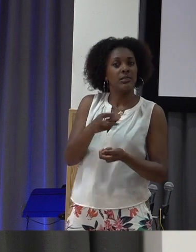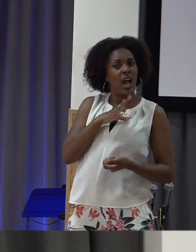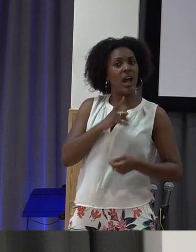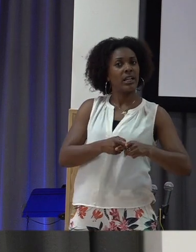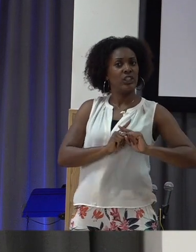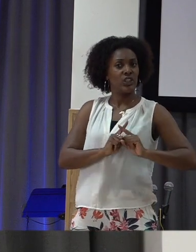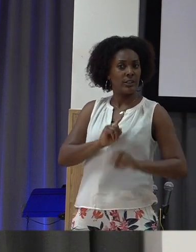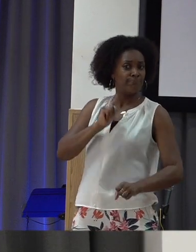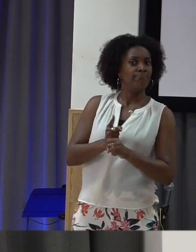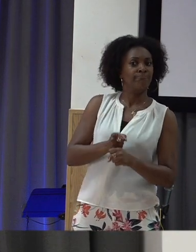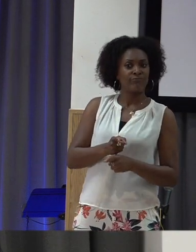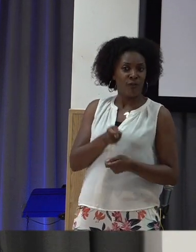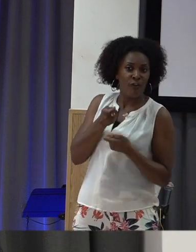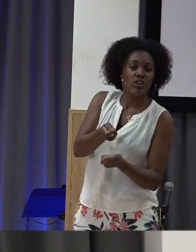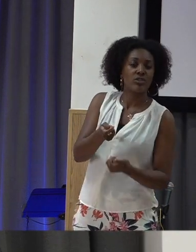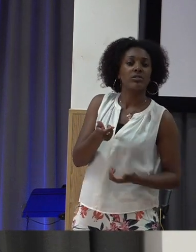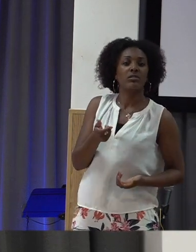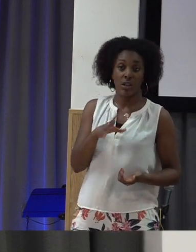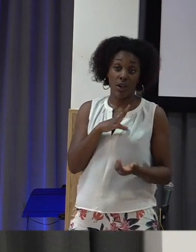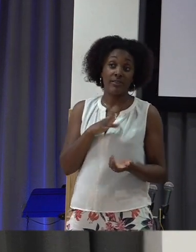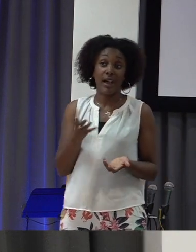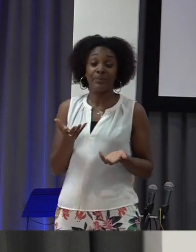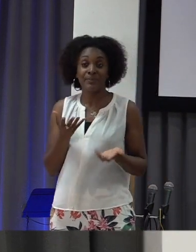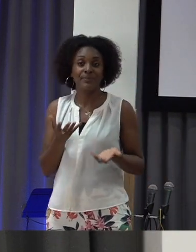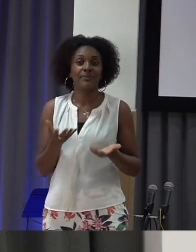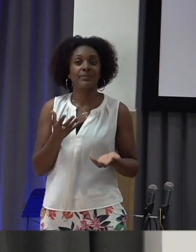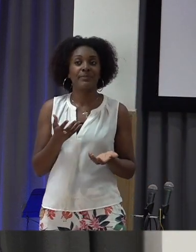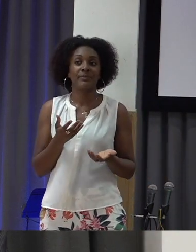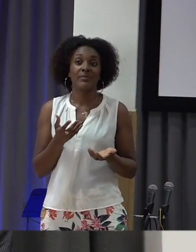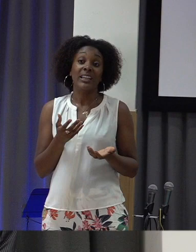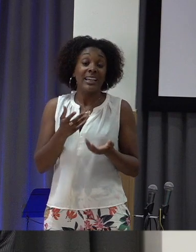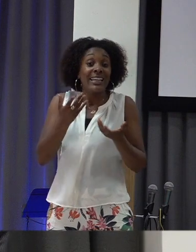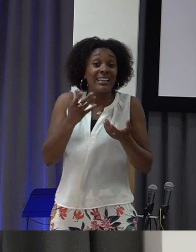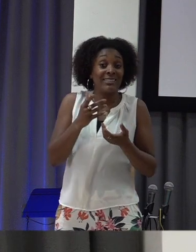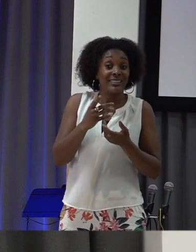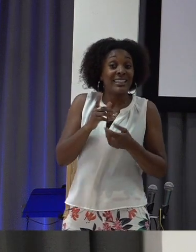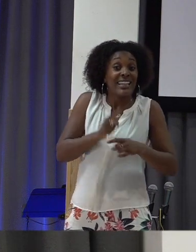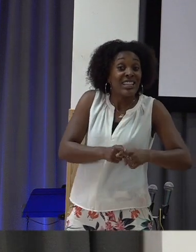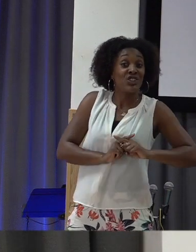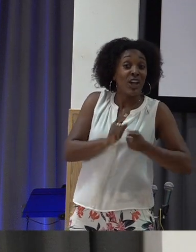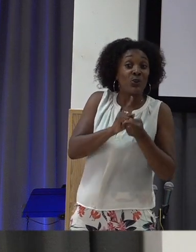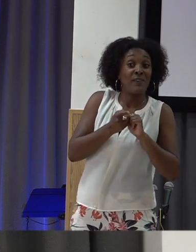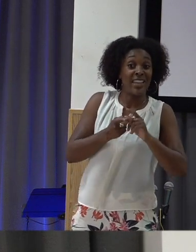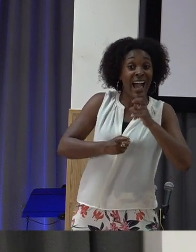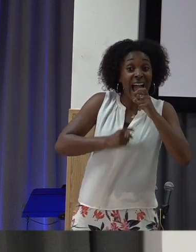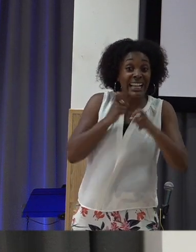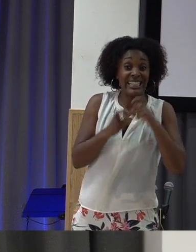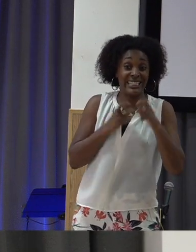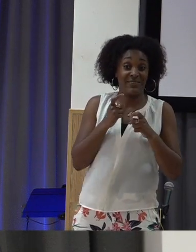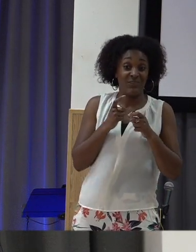personnelle, et qui n'est pas forcément la foi réelle, qu'ils en deviennent parfois agressifs, voire même